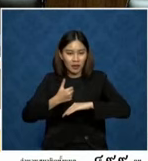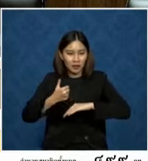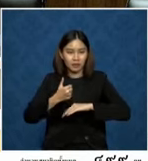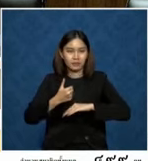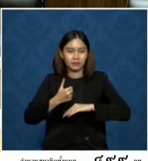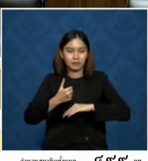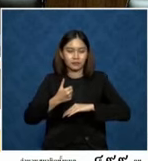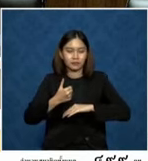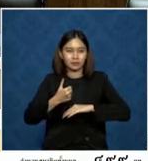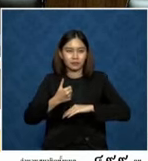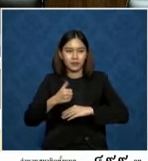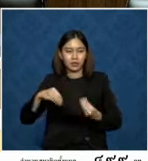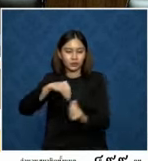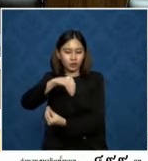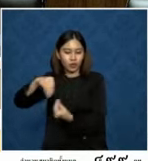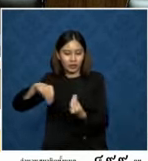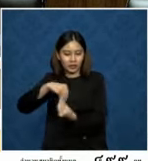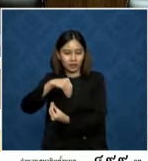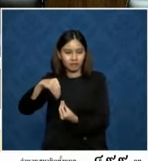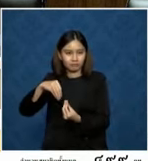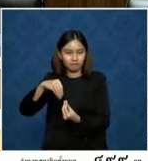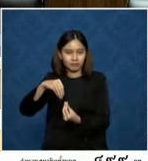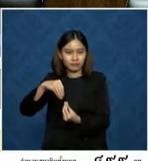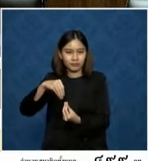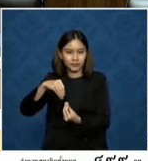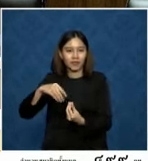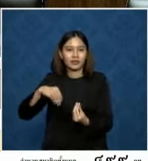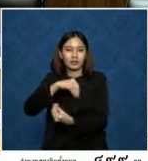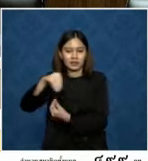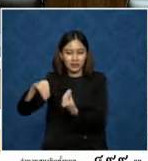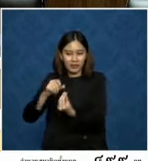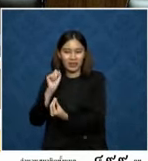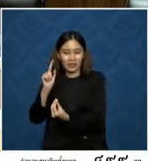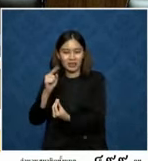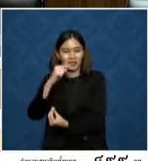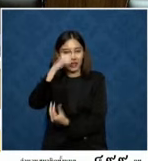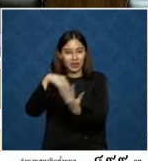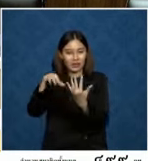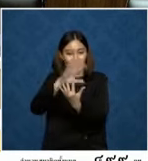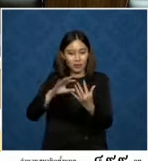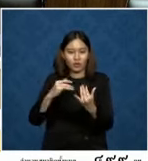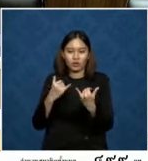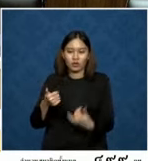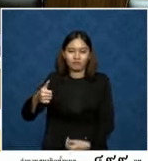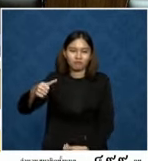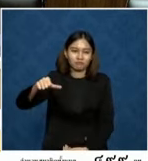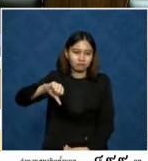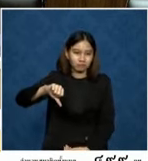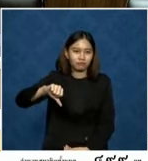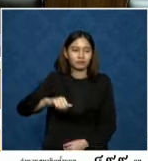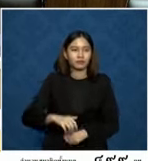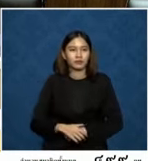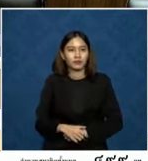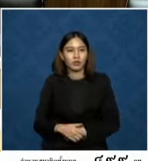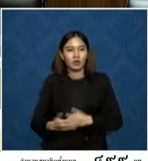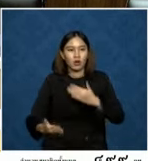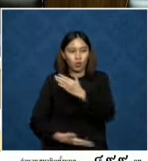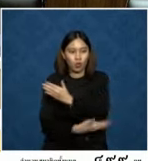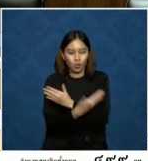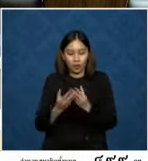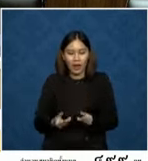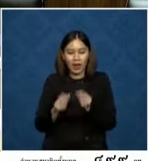การธุรกิจกับเศรษฐกิจของบ้านเราเนี่ยตอนนี้ก็แย่อยู่แล้วเพราะงั้นก็ให้โอกาสประ